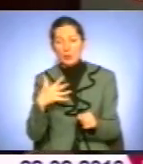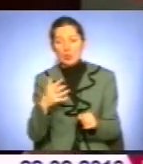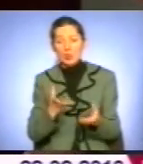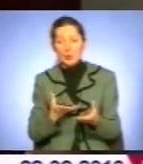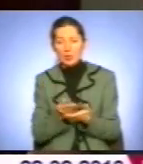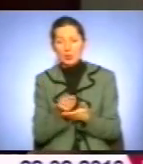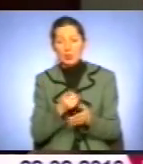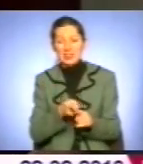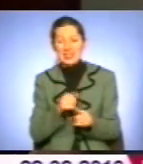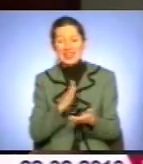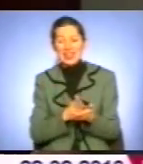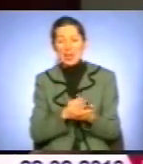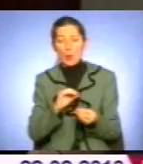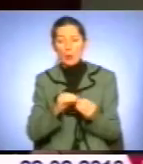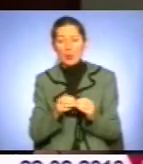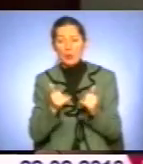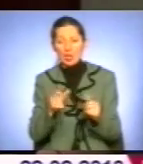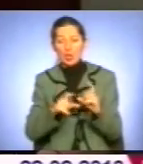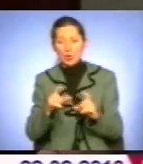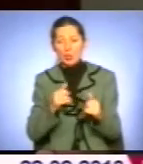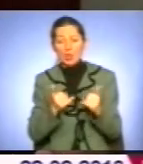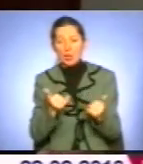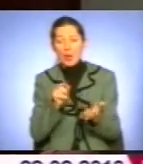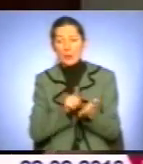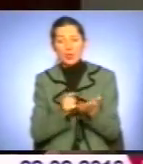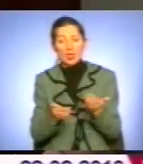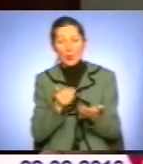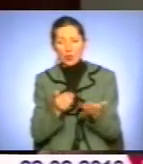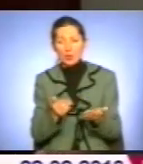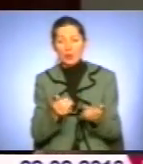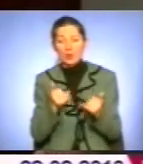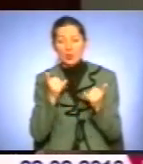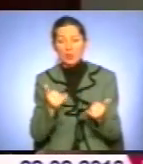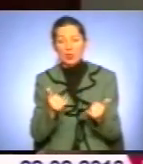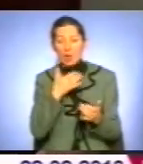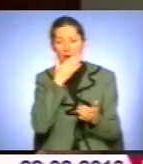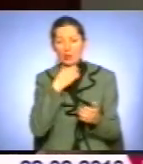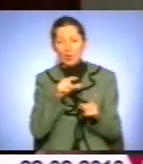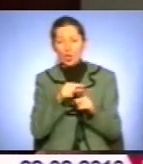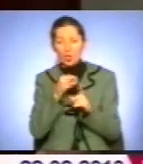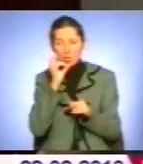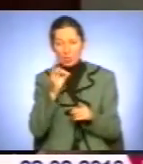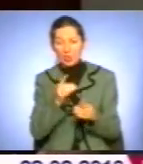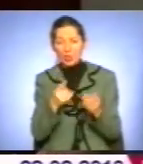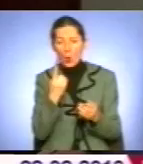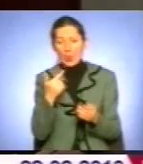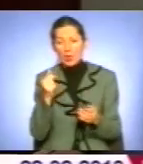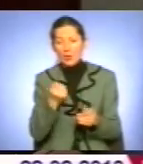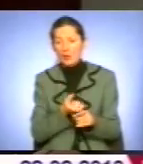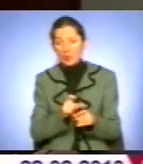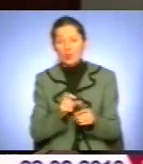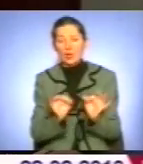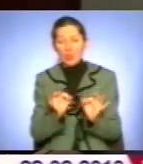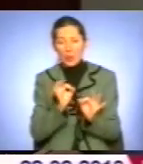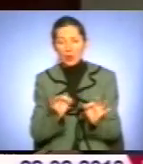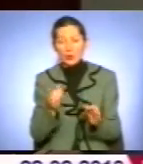проблема ні для студентів, ні, для пенсіонерів, можливо, але щоб зараз гарно сказали, що може це по гривні, це досить непогано. Перші